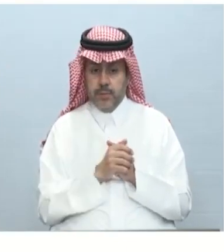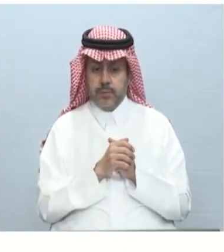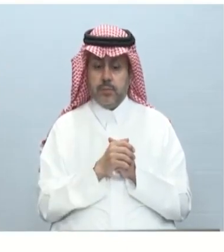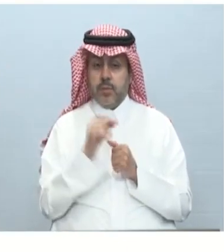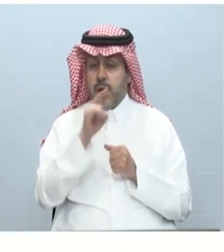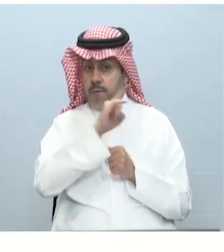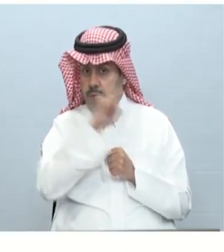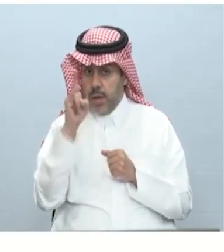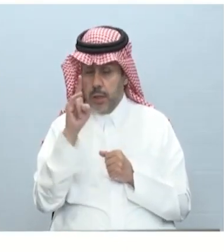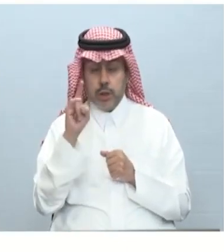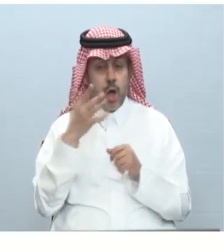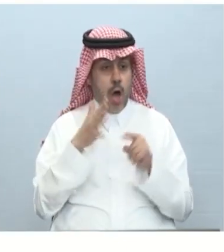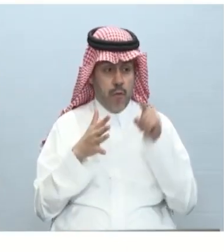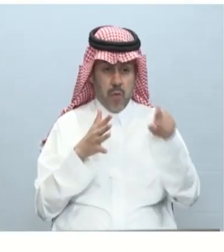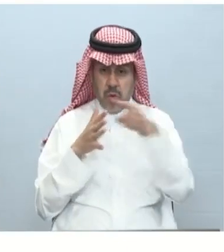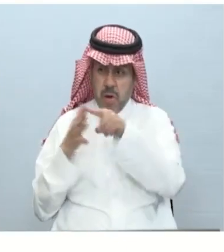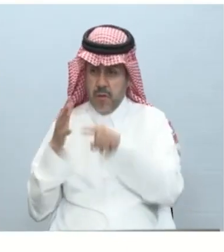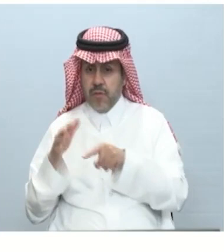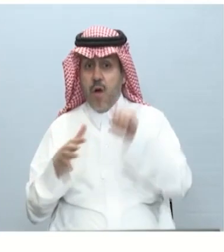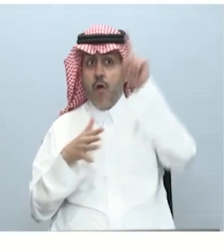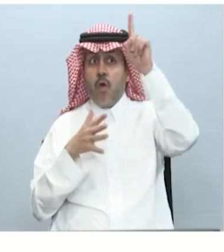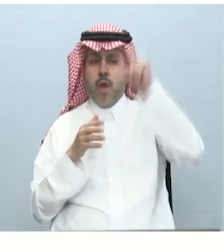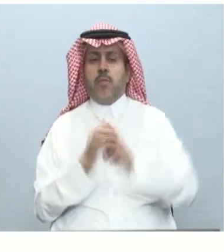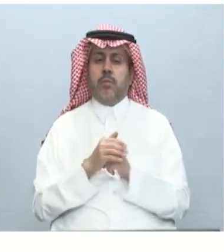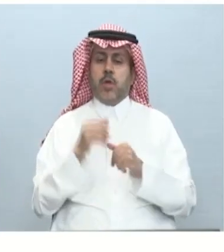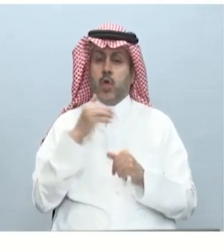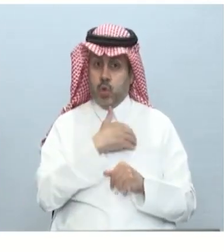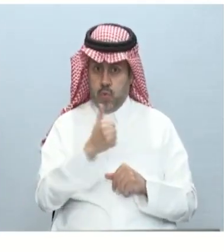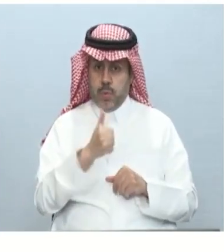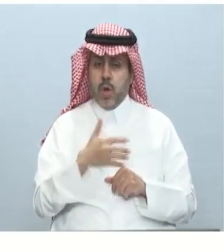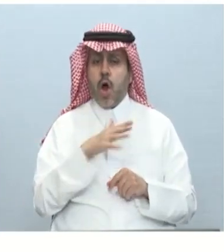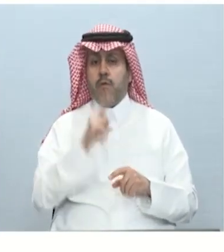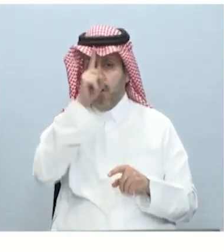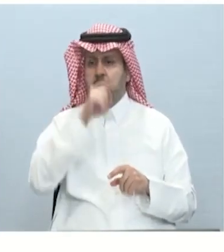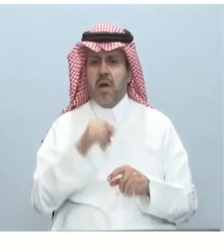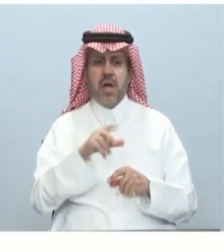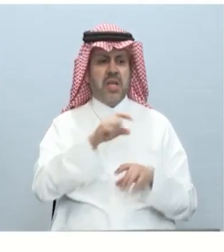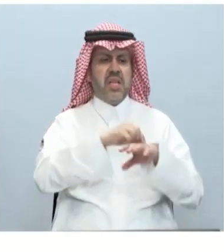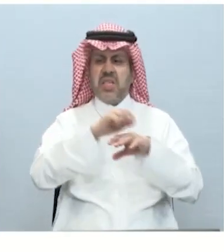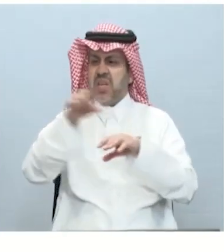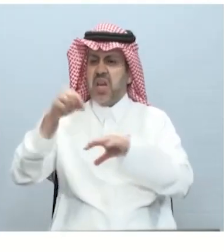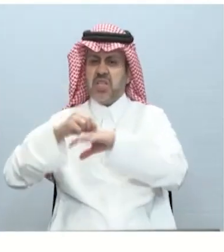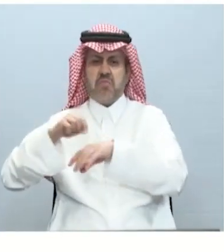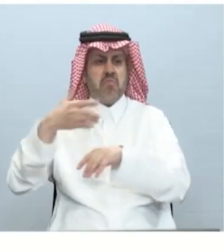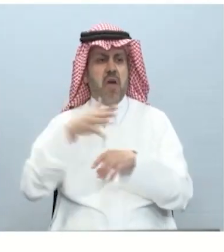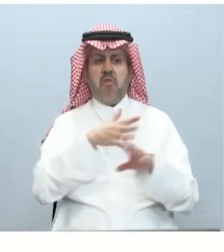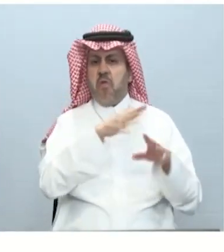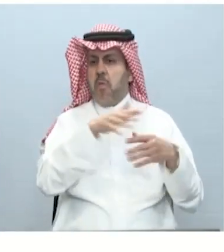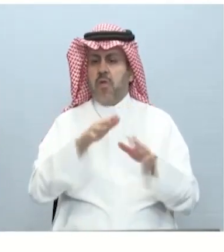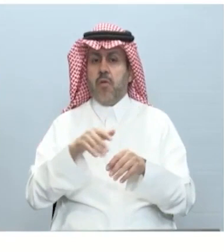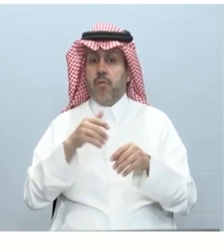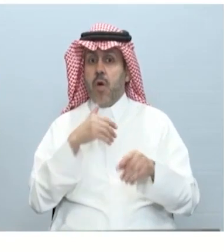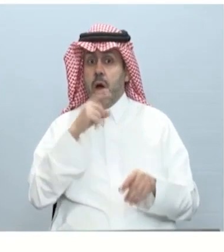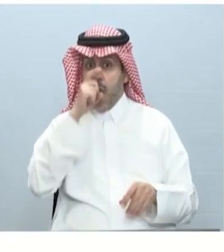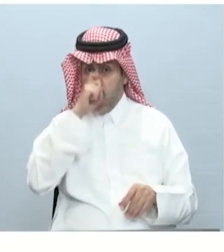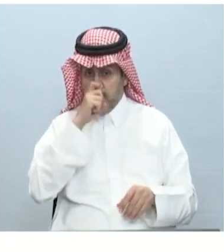فلا تخافوهم وخافوني ان كنتم مؤمنين فالخوف من الله اخواني واخواتي عباده